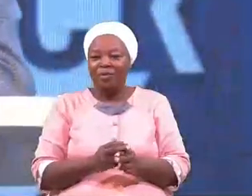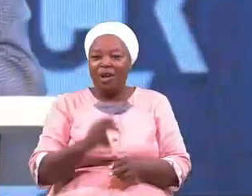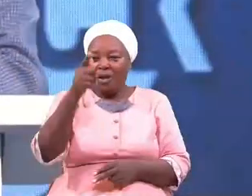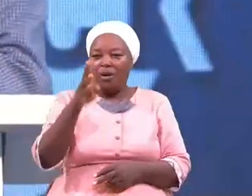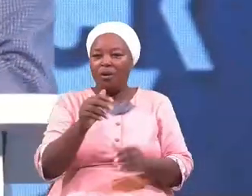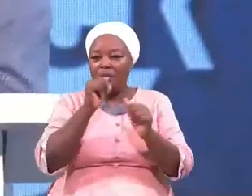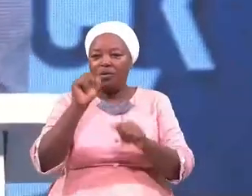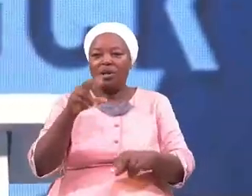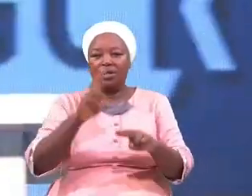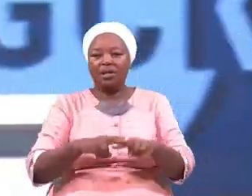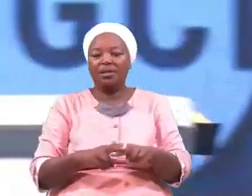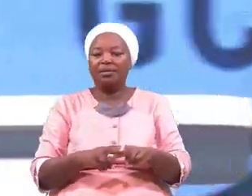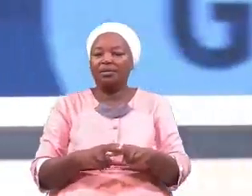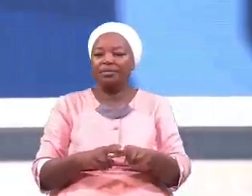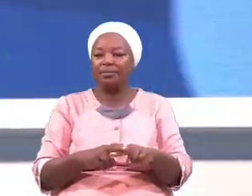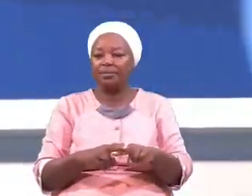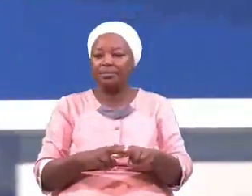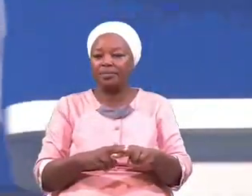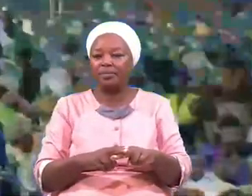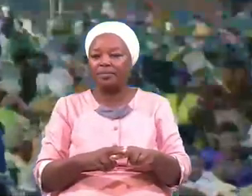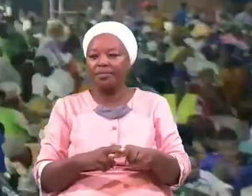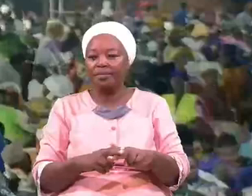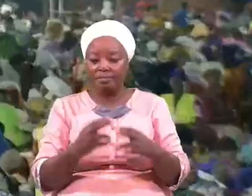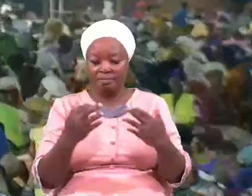Que ça vous bénisse, asseyez-vous.